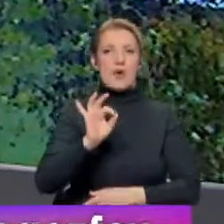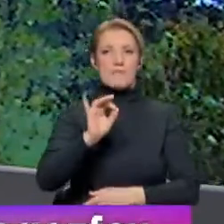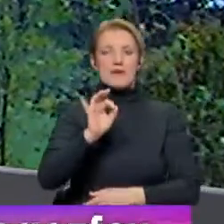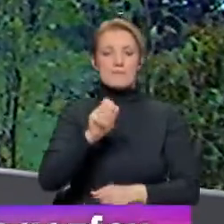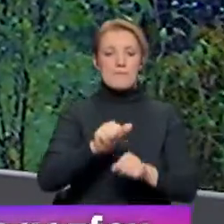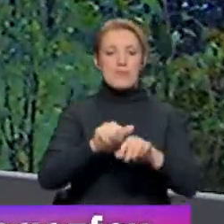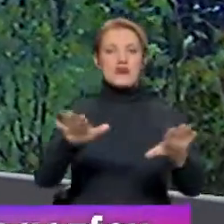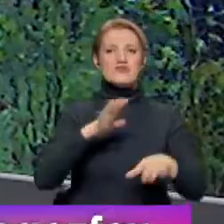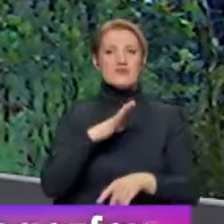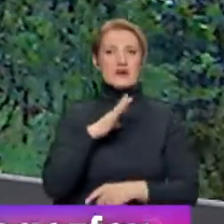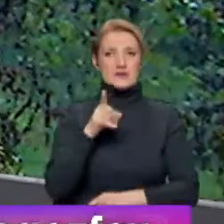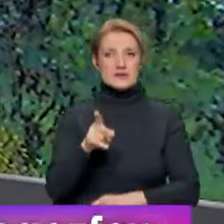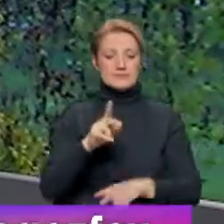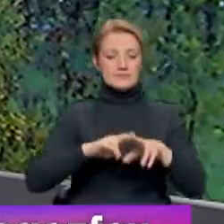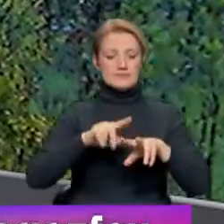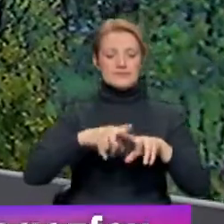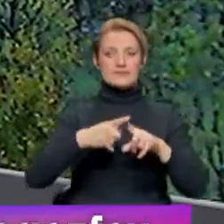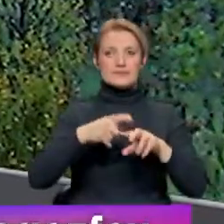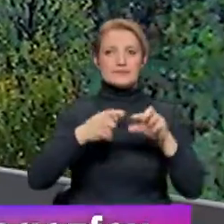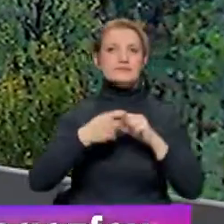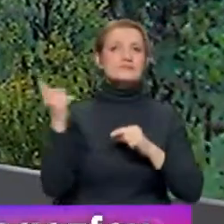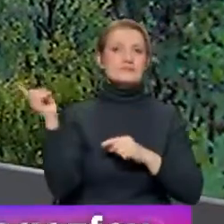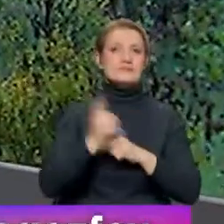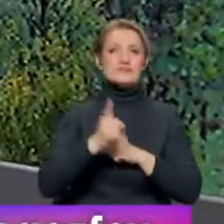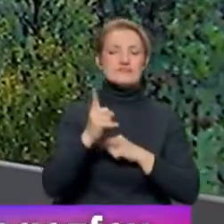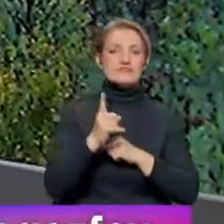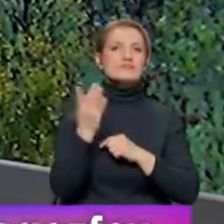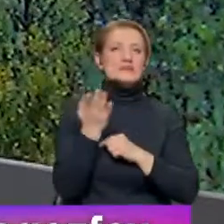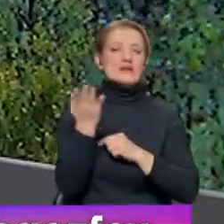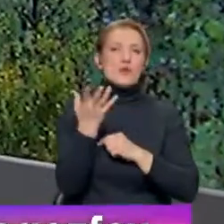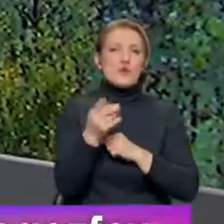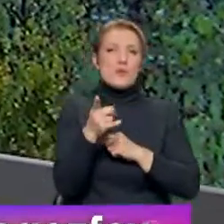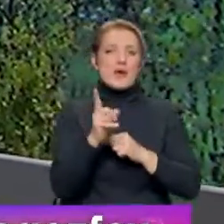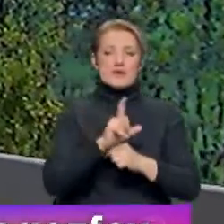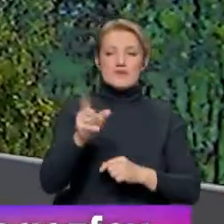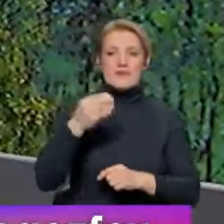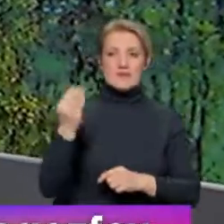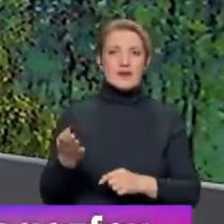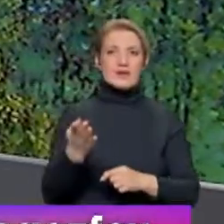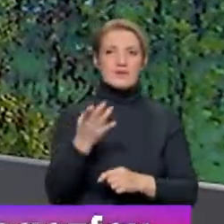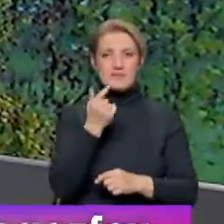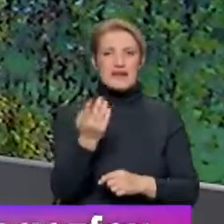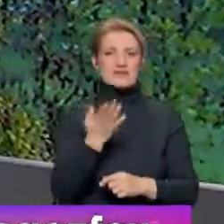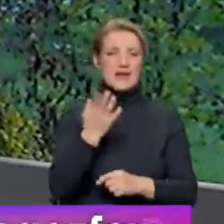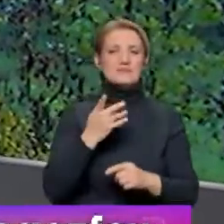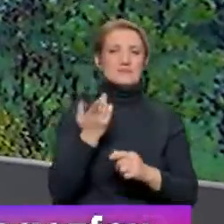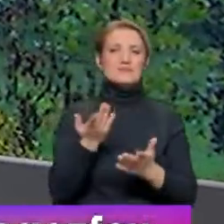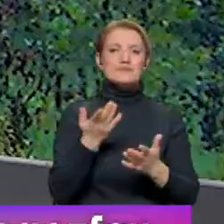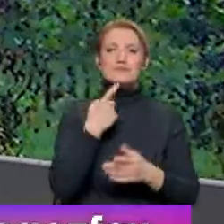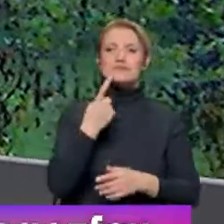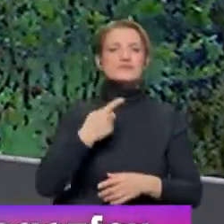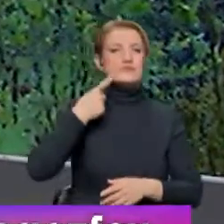bir paylaşım var. Katar dönüşünde bir çağrısı daha var. Yani nasıl oluyor böyle bir karşılık verdiği, biraz da böyle sistem